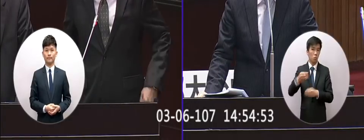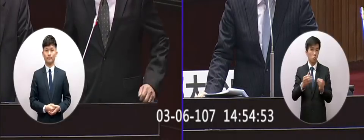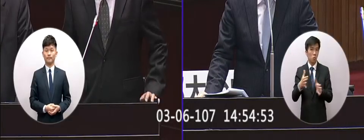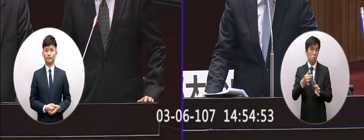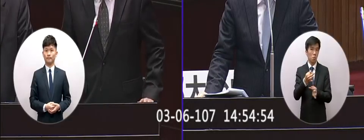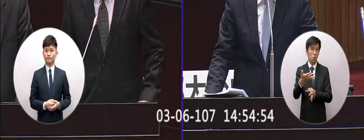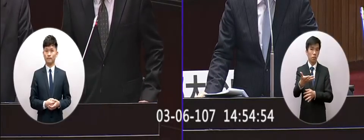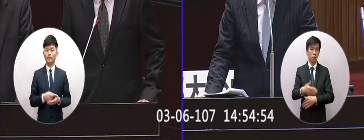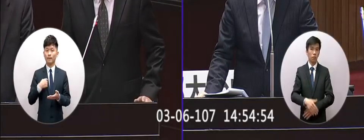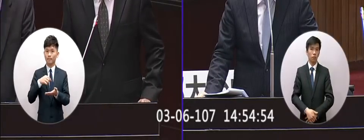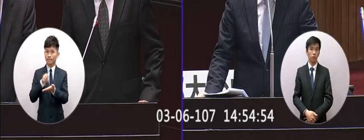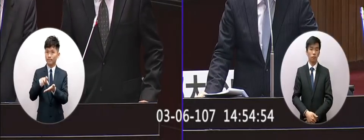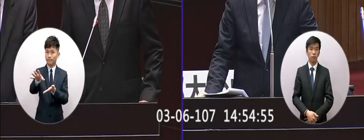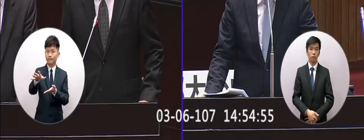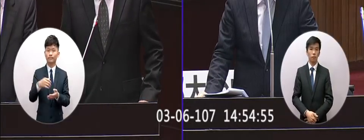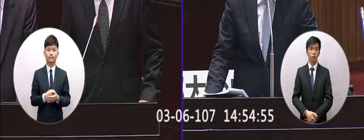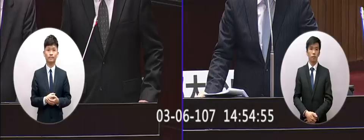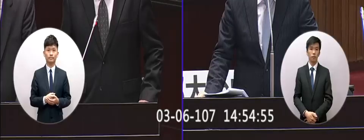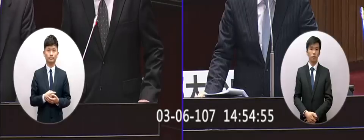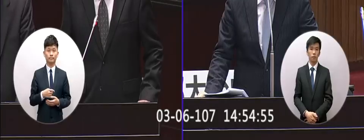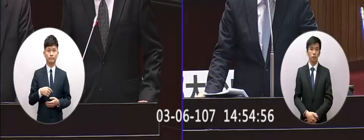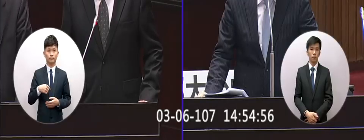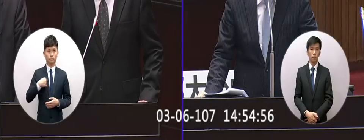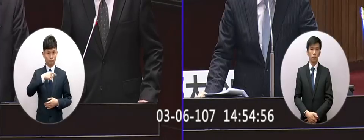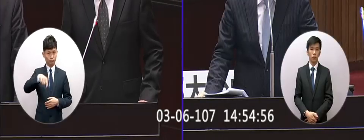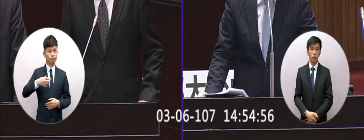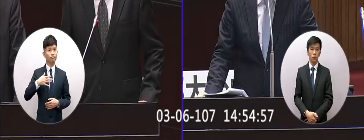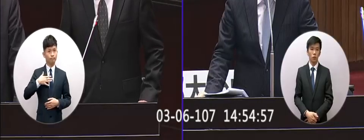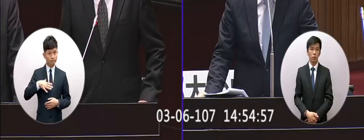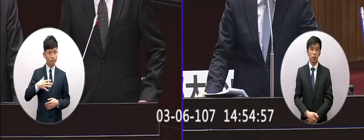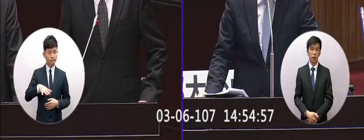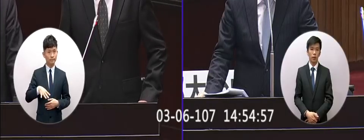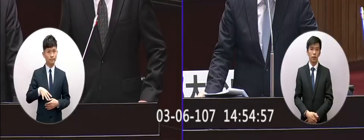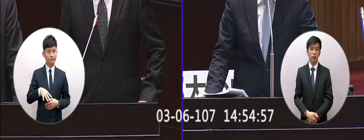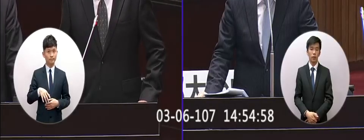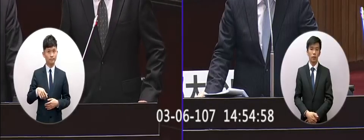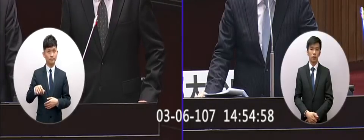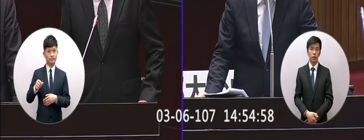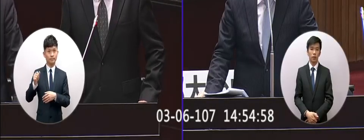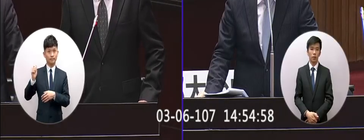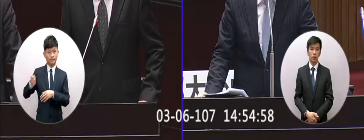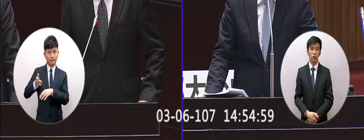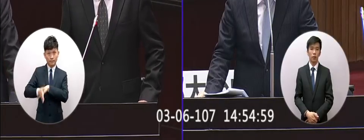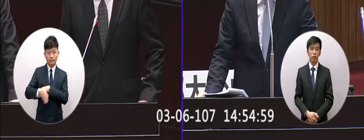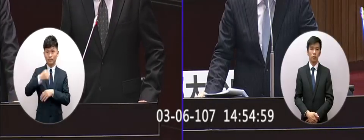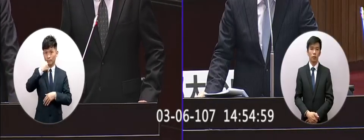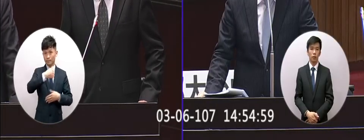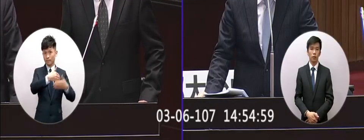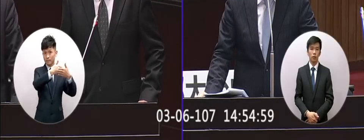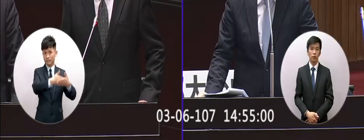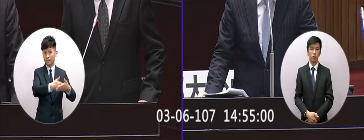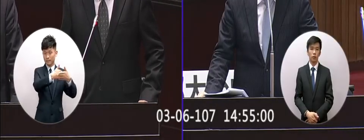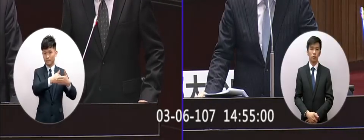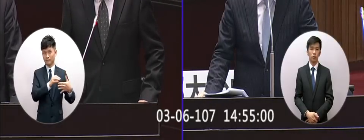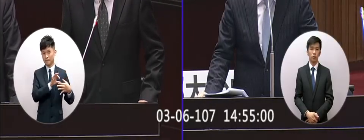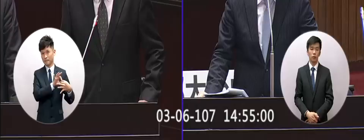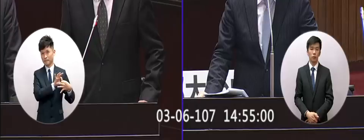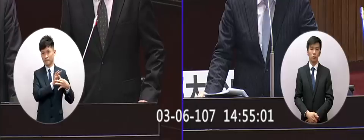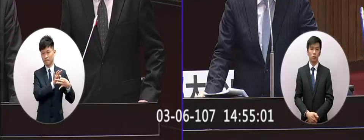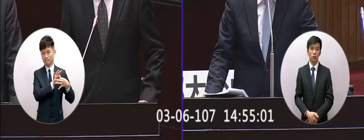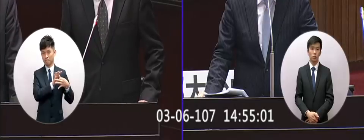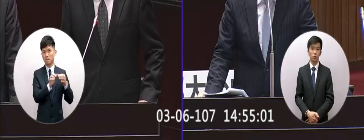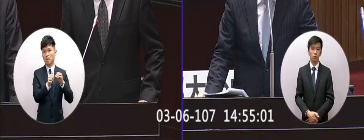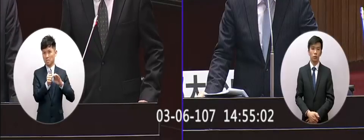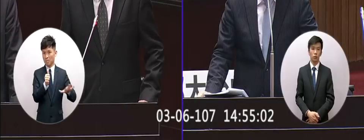这个部分跟委员报告，我们也理解到这个事情可能对于台海双方之间的这个关系可能造成的影